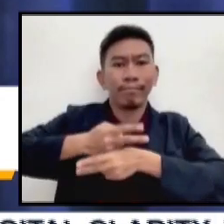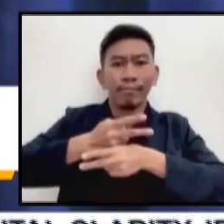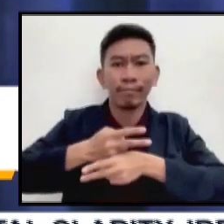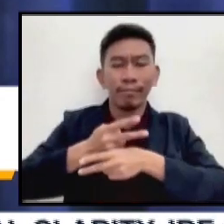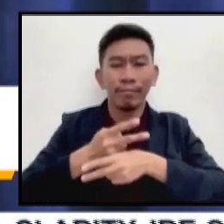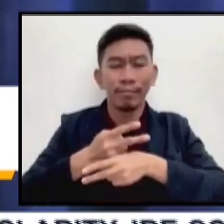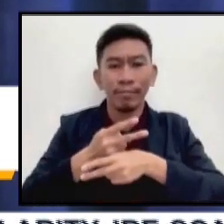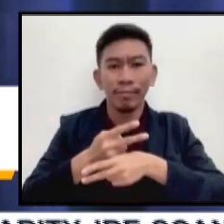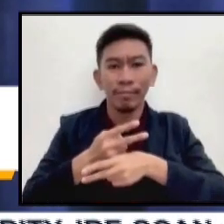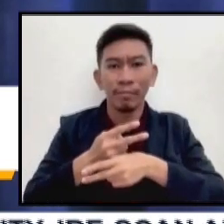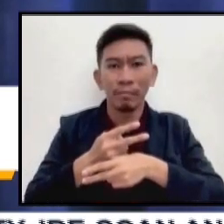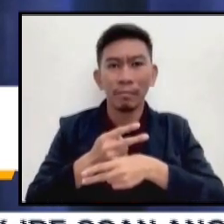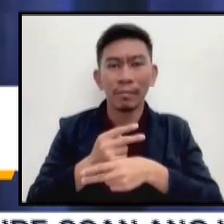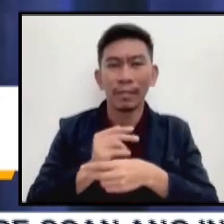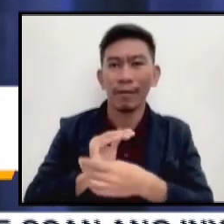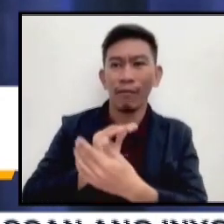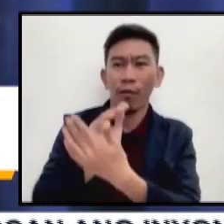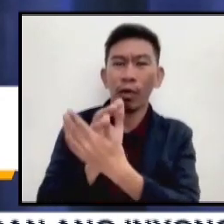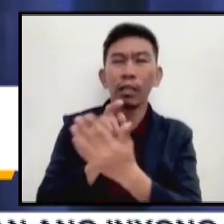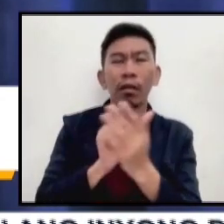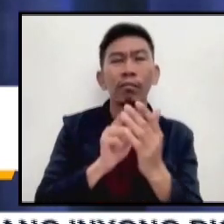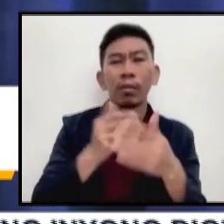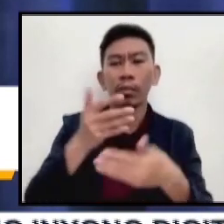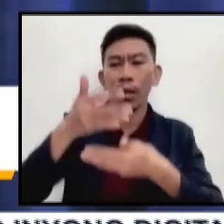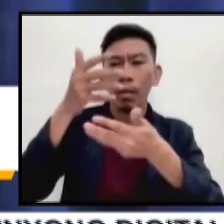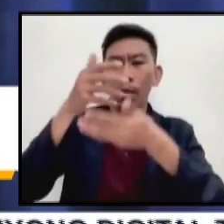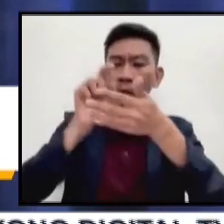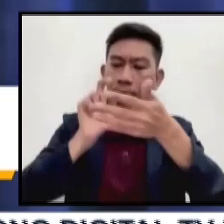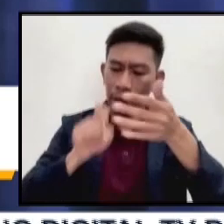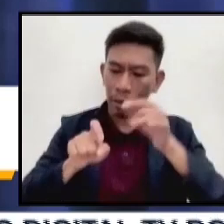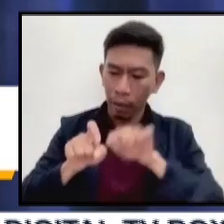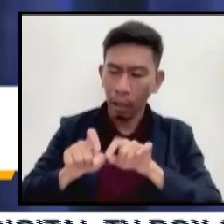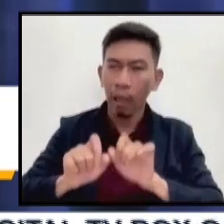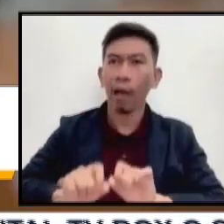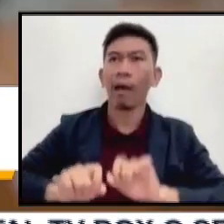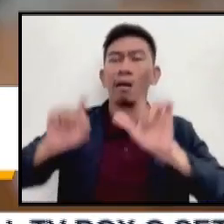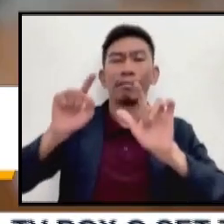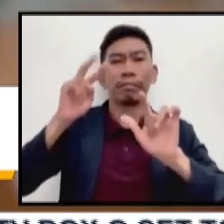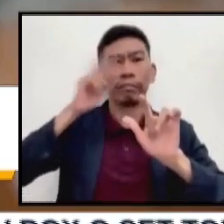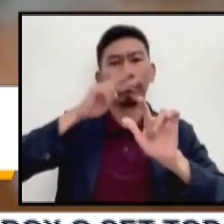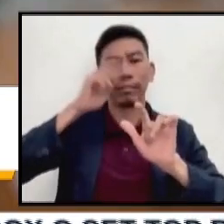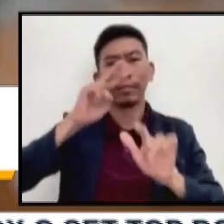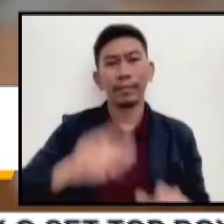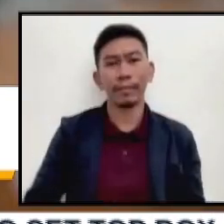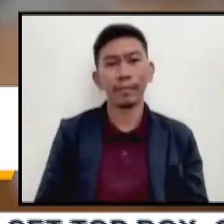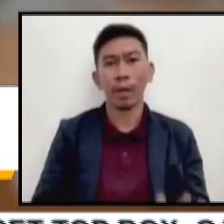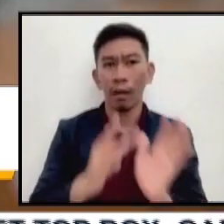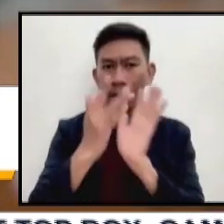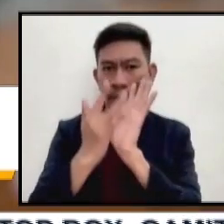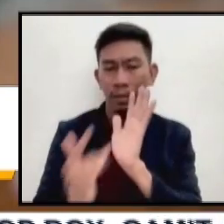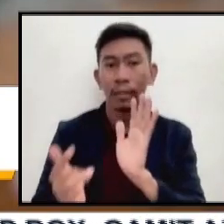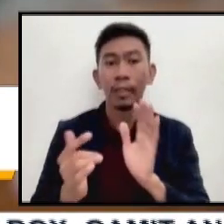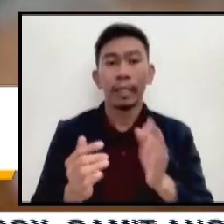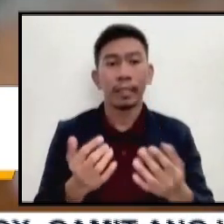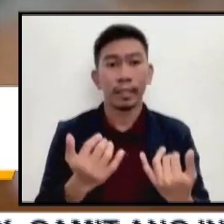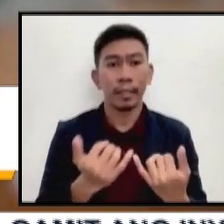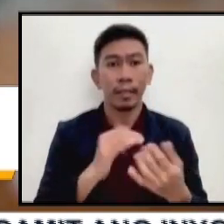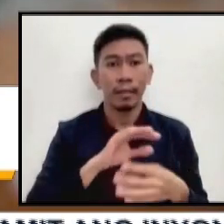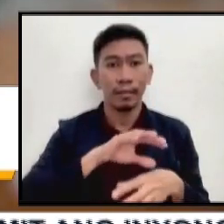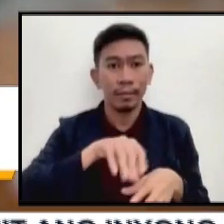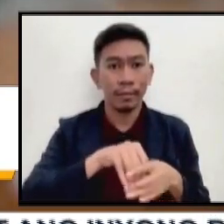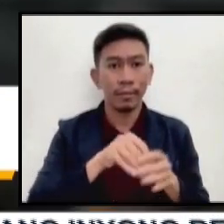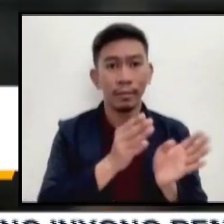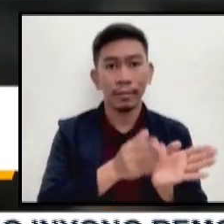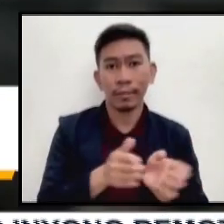clicking baits or phishing attempts. Kasama sa planong ito ang pagtutulungan ng mga ahensya ng pamahalaan